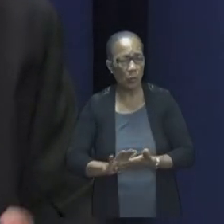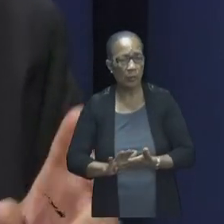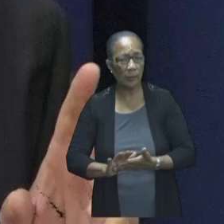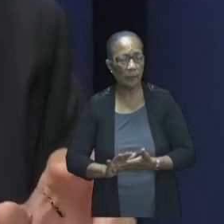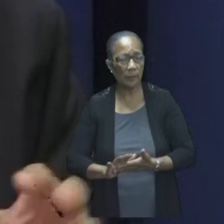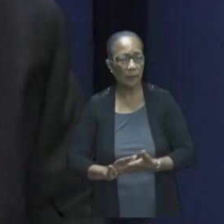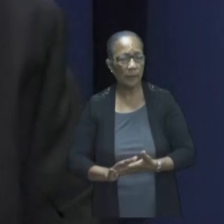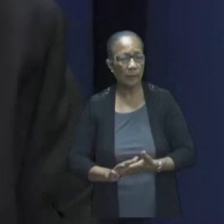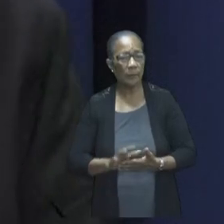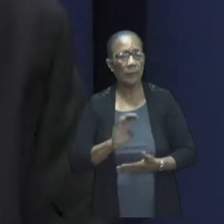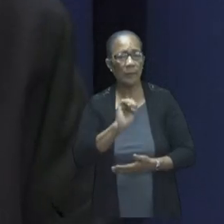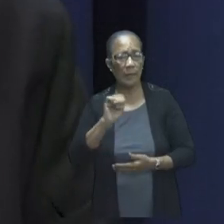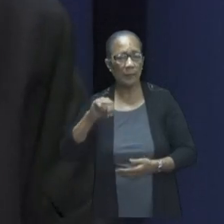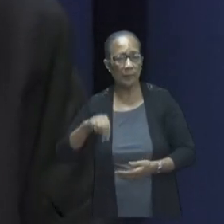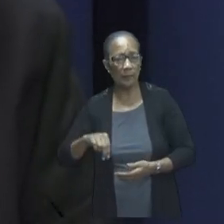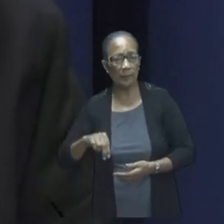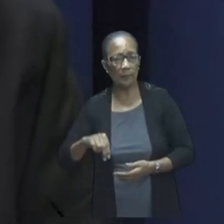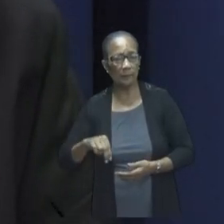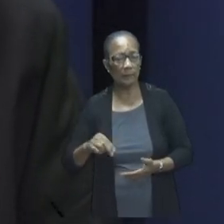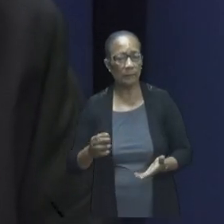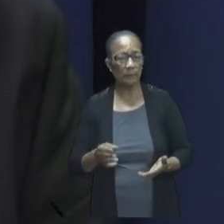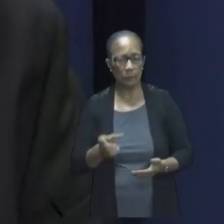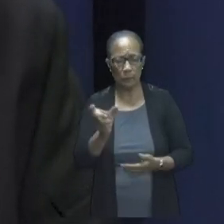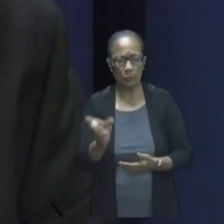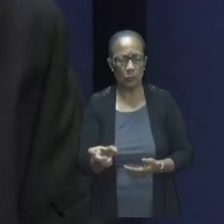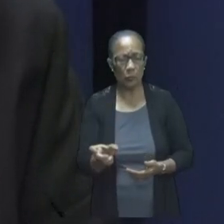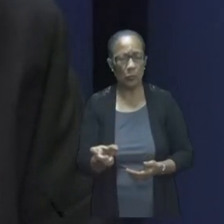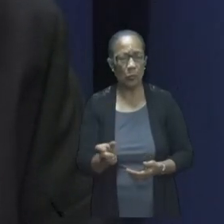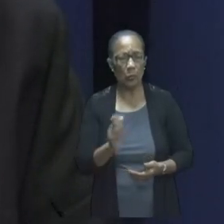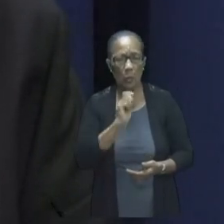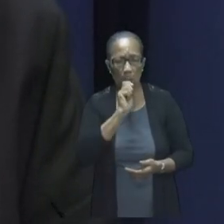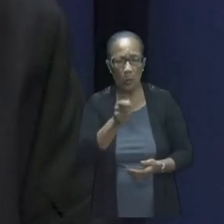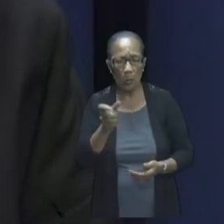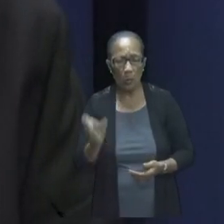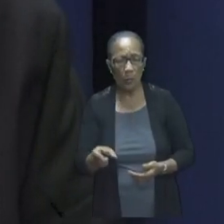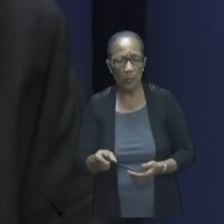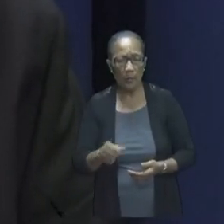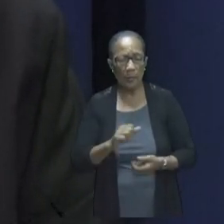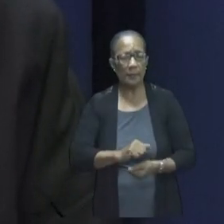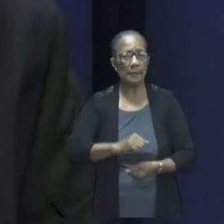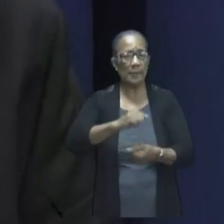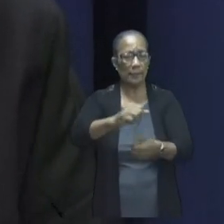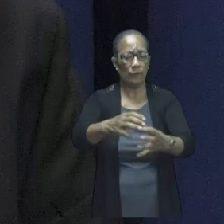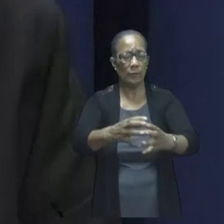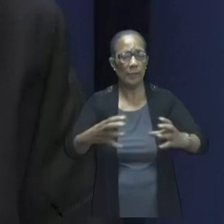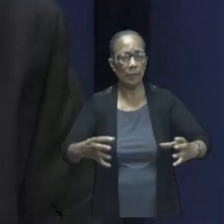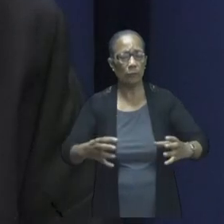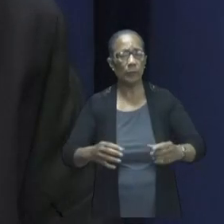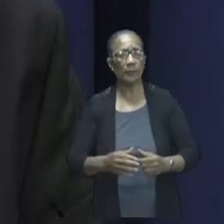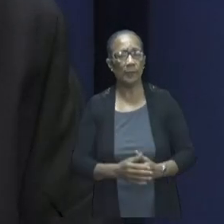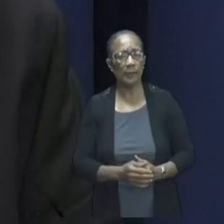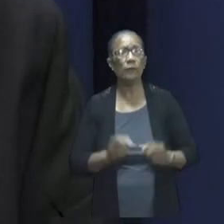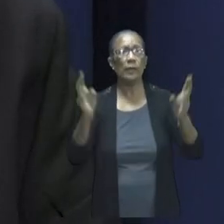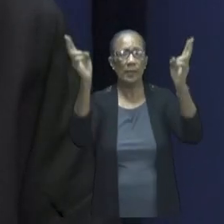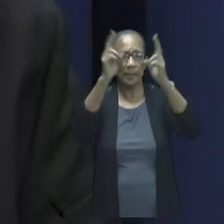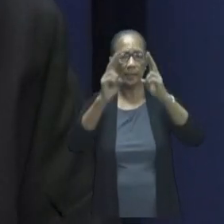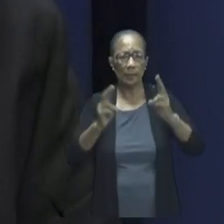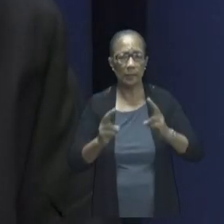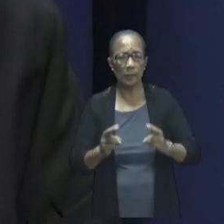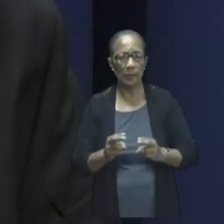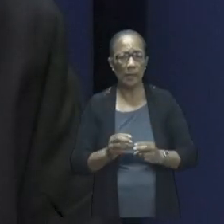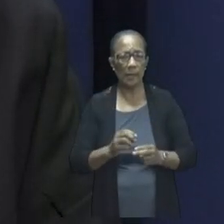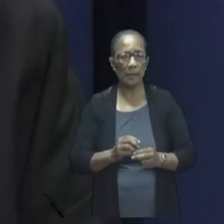en zeg een arbiter een soort van certificerings bedrijf en er internationaal erkend